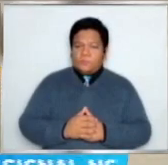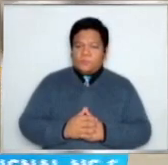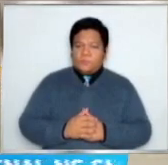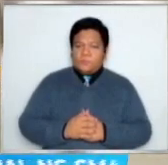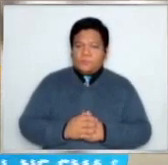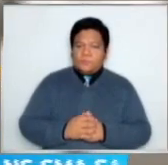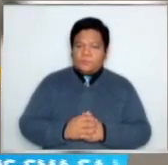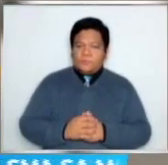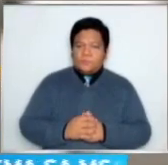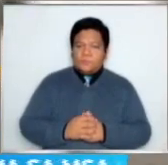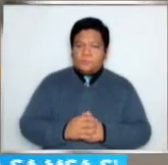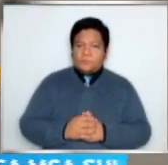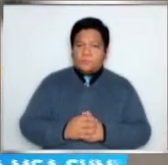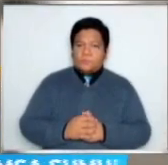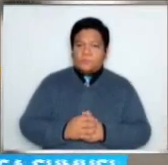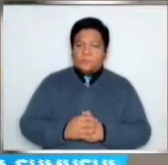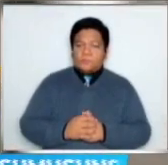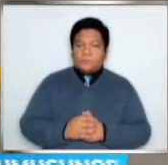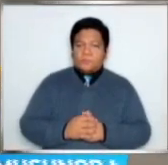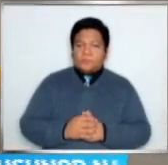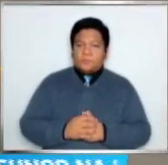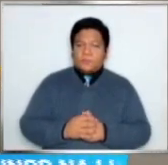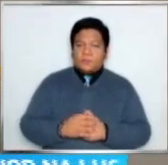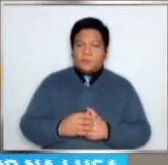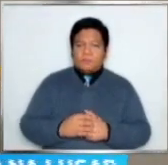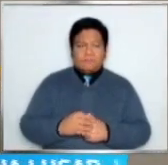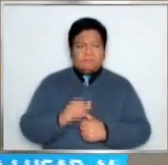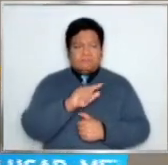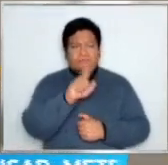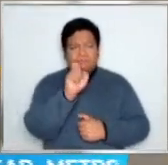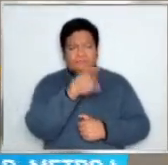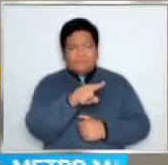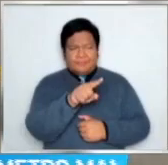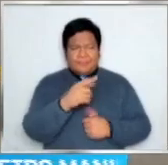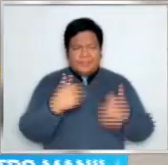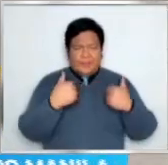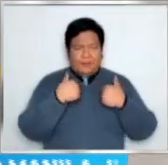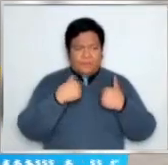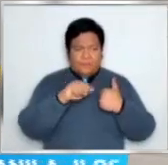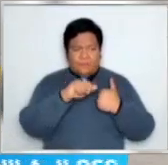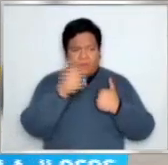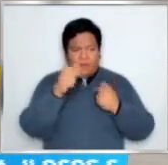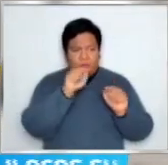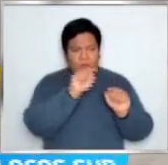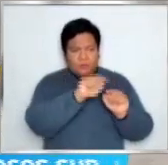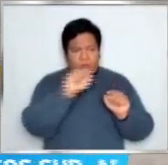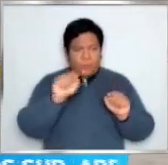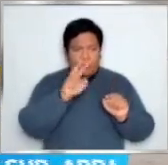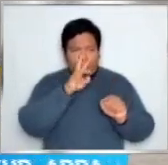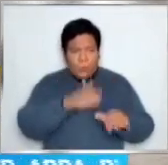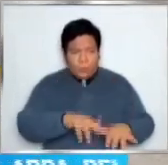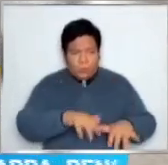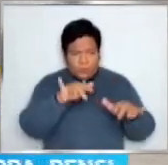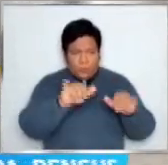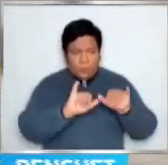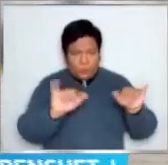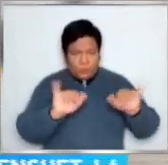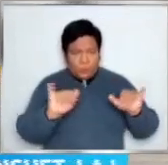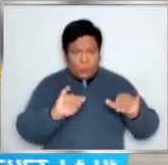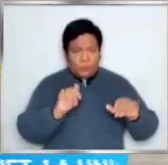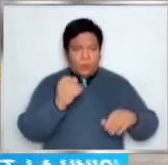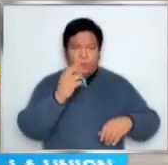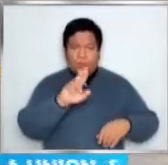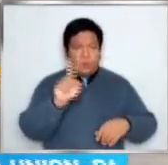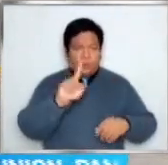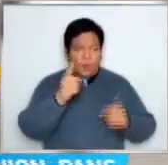Piwi, yung mga nabahang lugar, bumaba na ba o patuloy pa rin yung pagtaas sa mga tubig dyan, Piwi? O sa ngayon, Rafi,